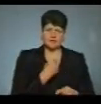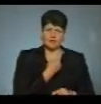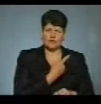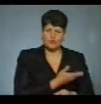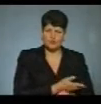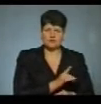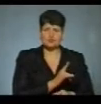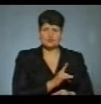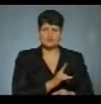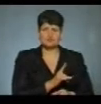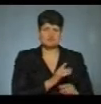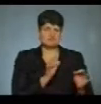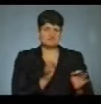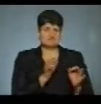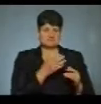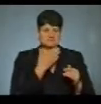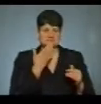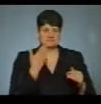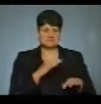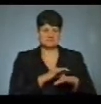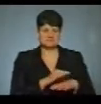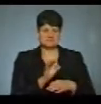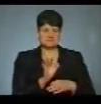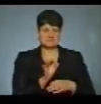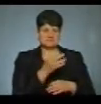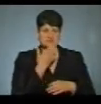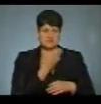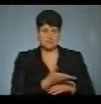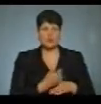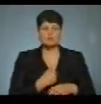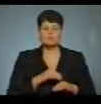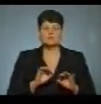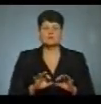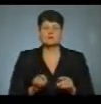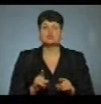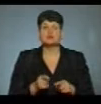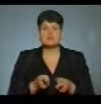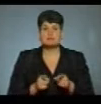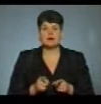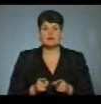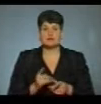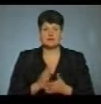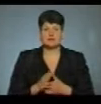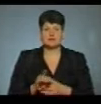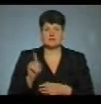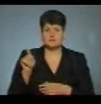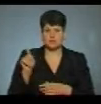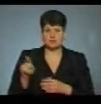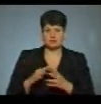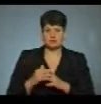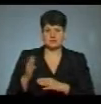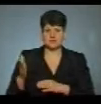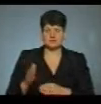зазначають, що навпаки жодних заходів там не проводиться. Хотіла, щоб ви прокоментували, що насправді відбувається у даному